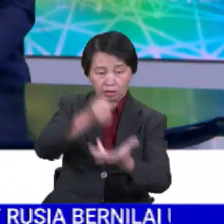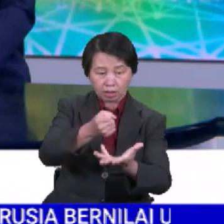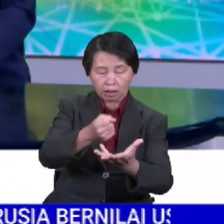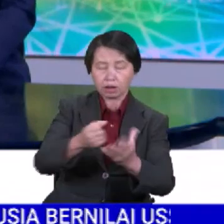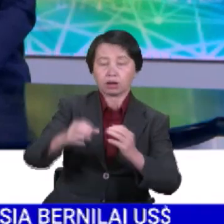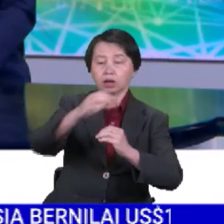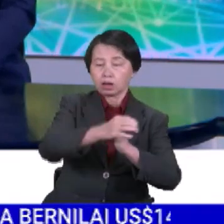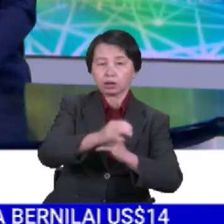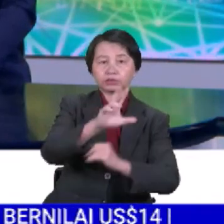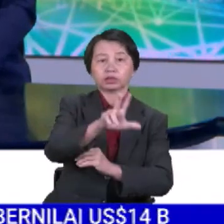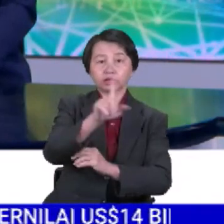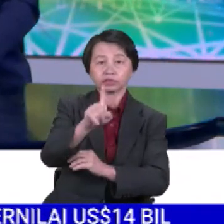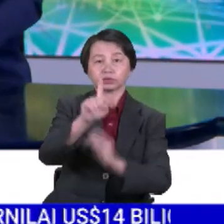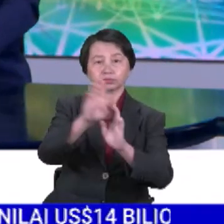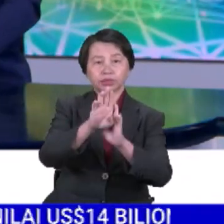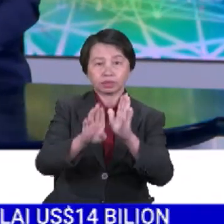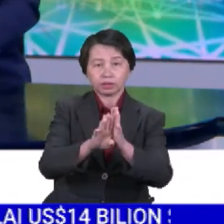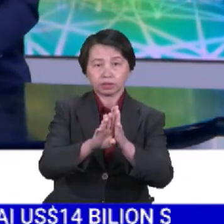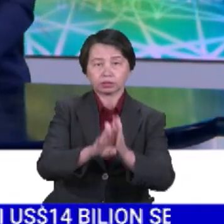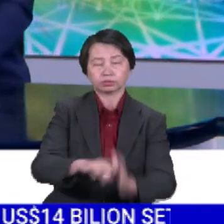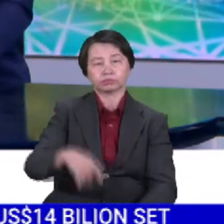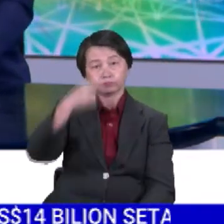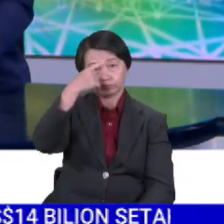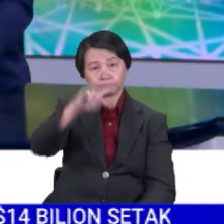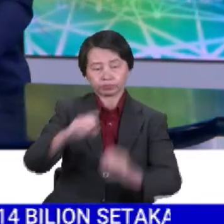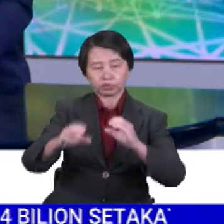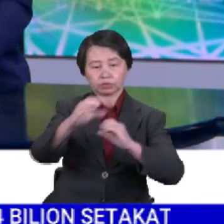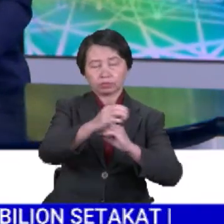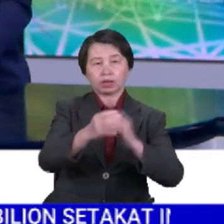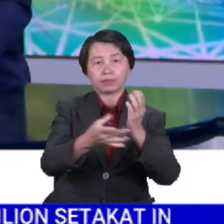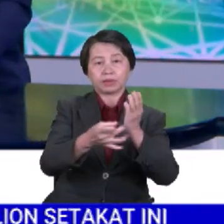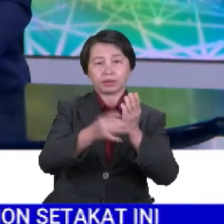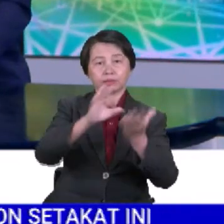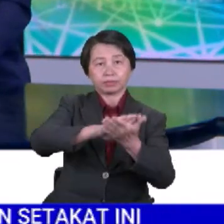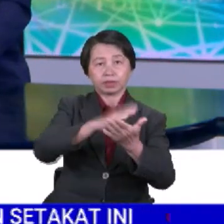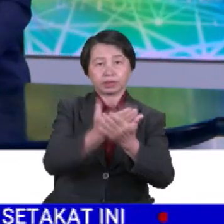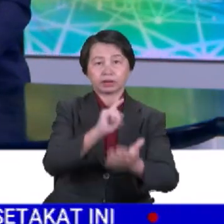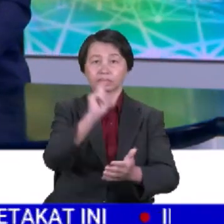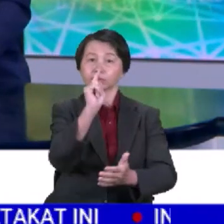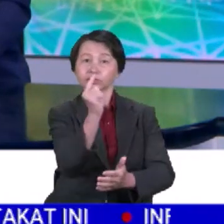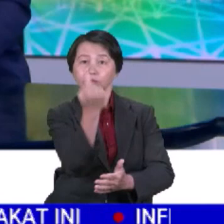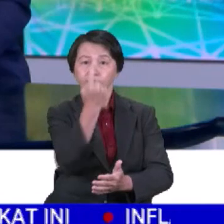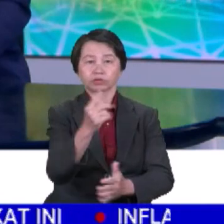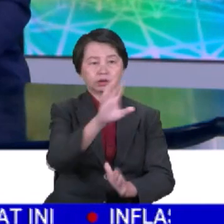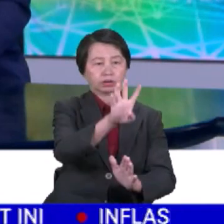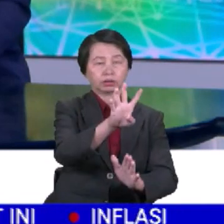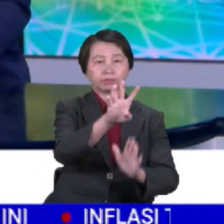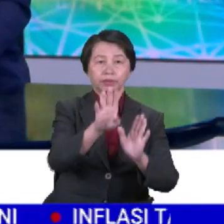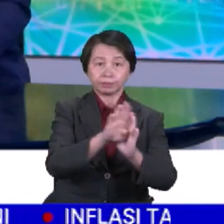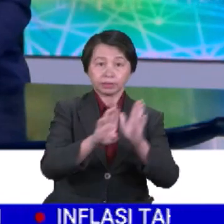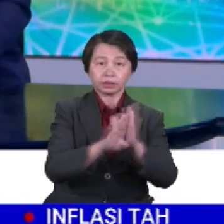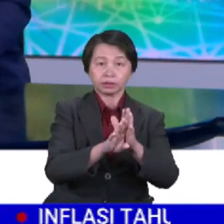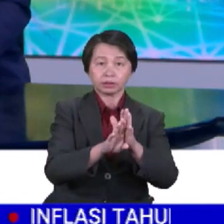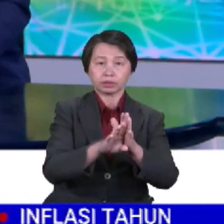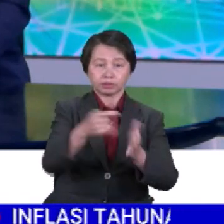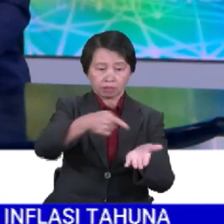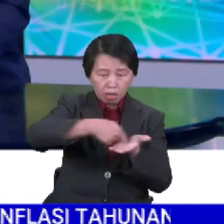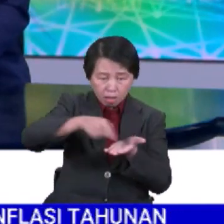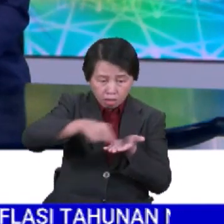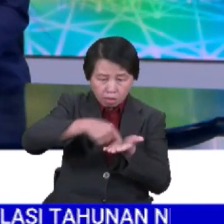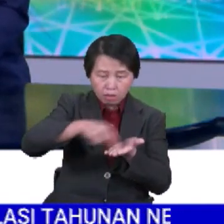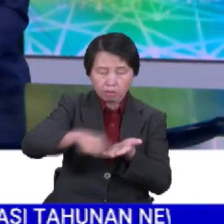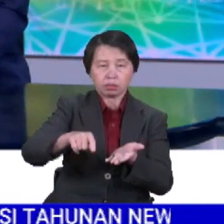asal RM31 bilion. Untuk subsidi minyak masak saja, RM4 bilion dijangka